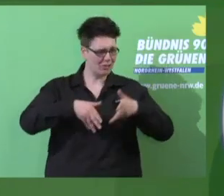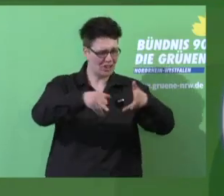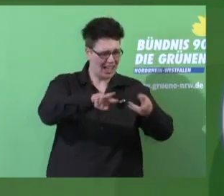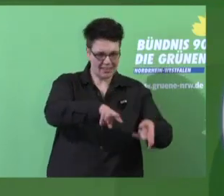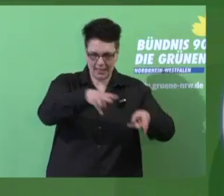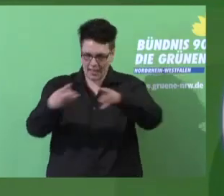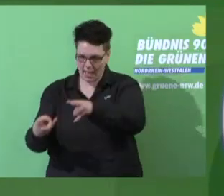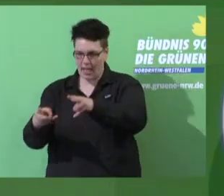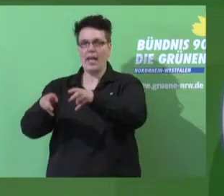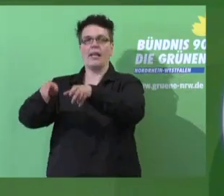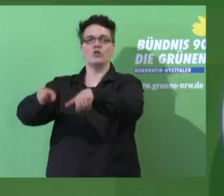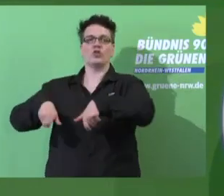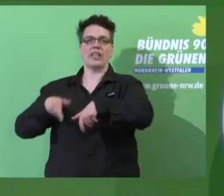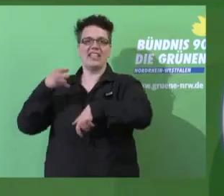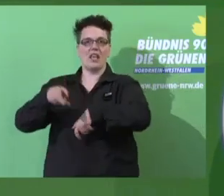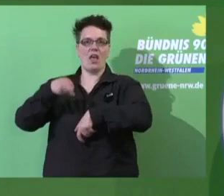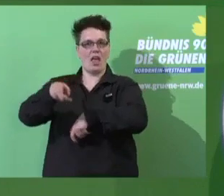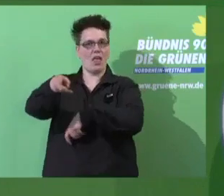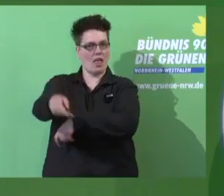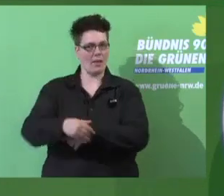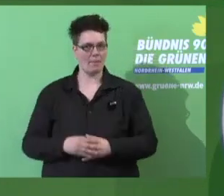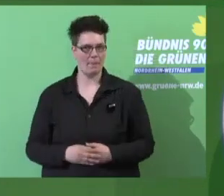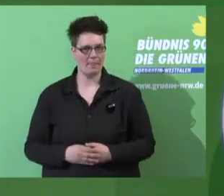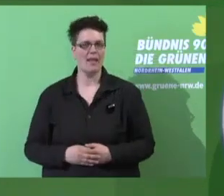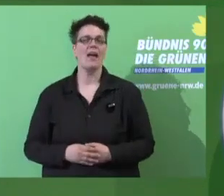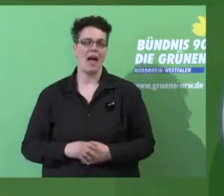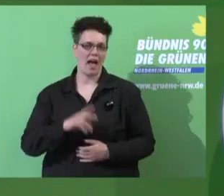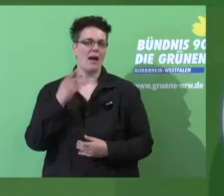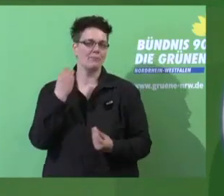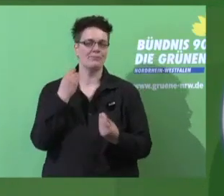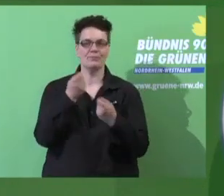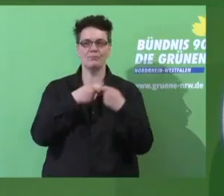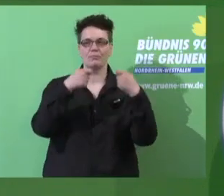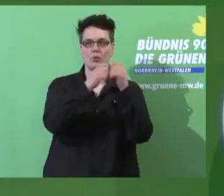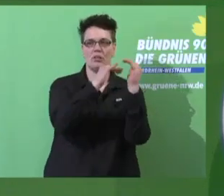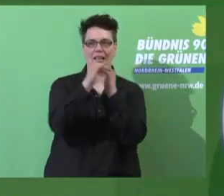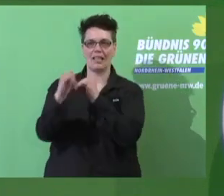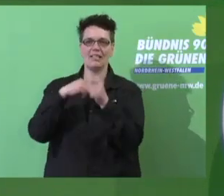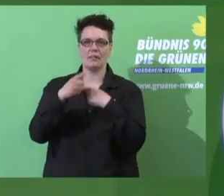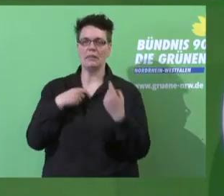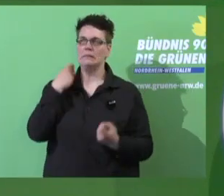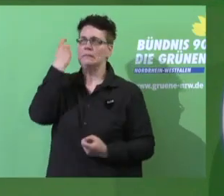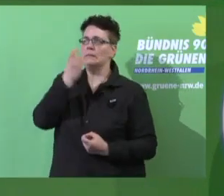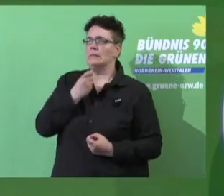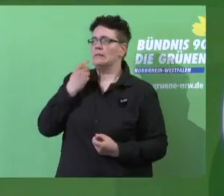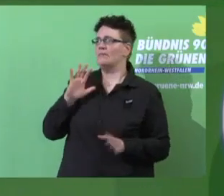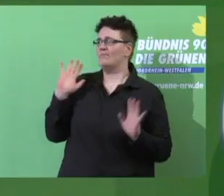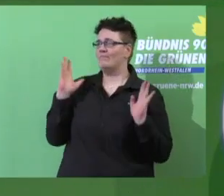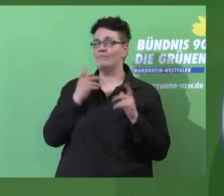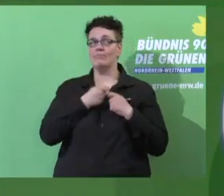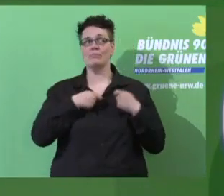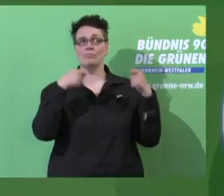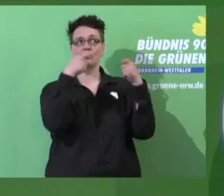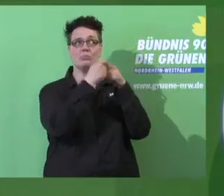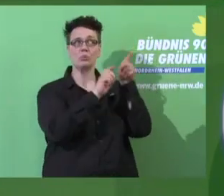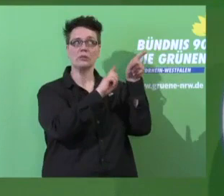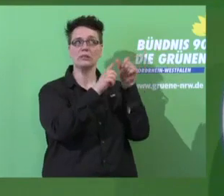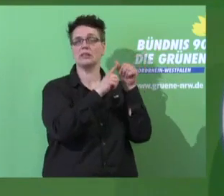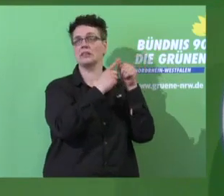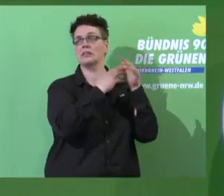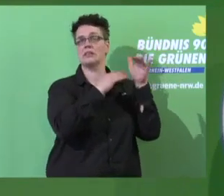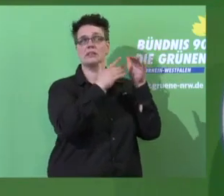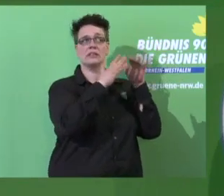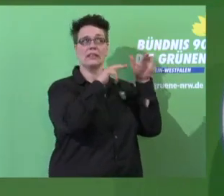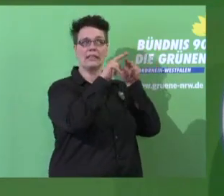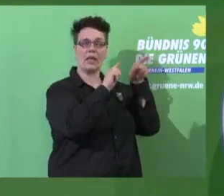können. Und da gibt es ja dann immer Befürchtungen in den Bundesländern, wenn es von Bundesebene eine neue Prioritätensetzung kommt.